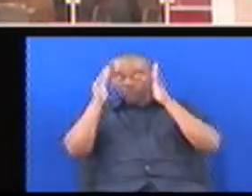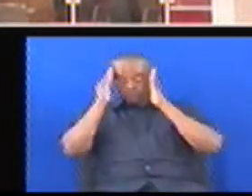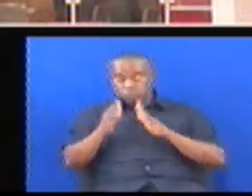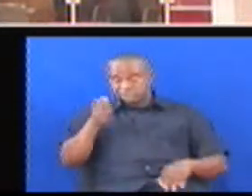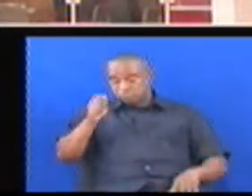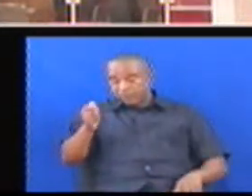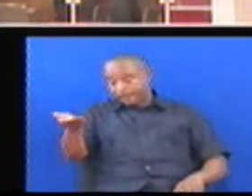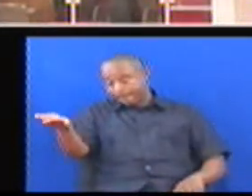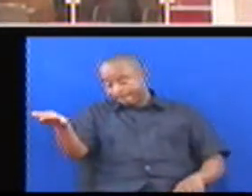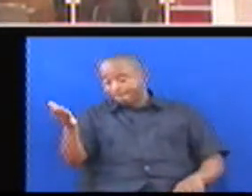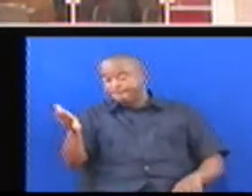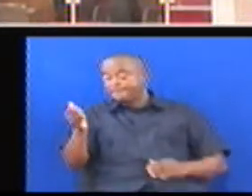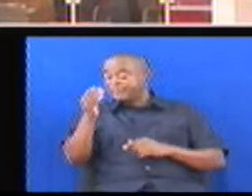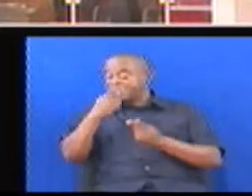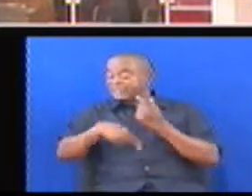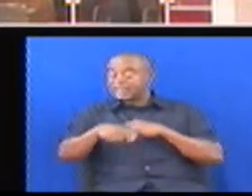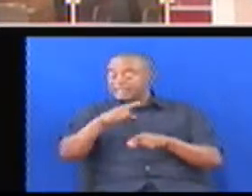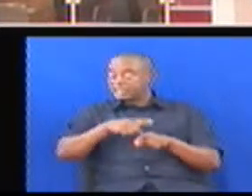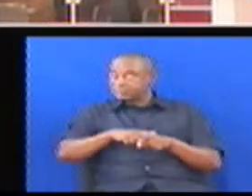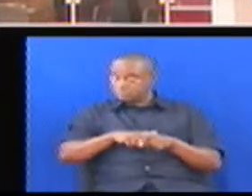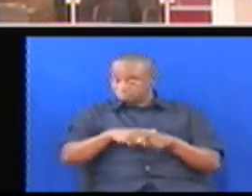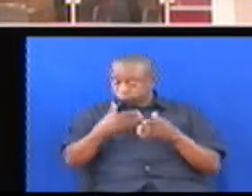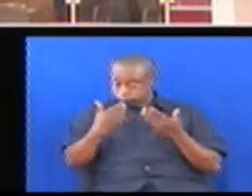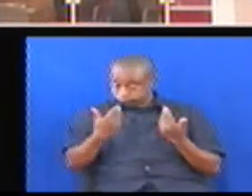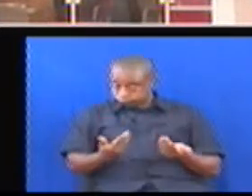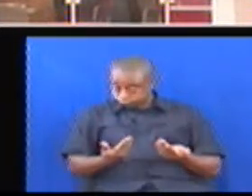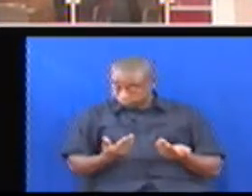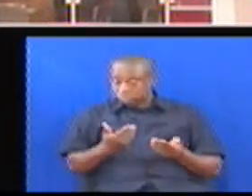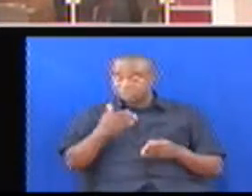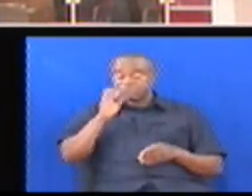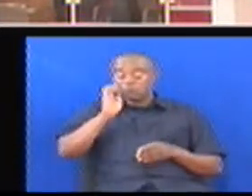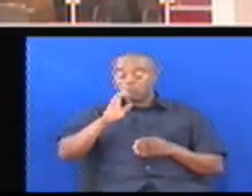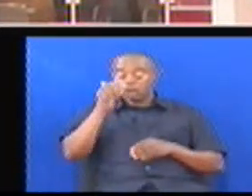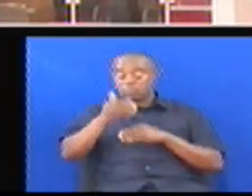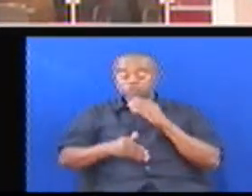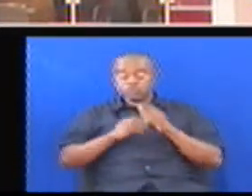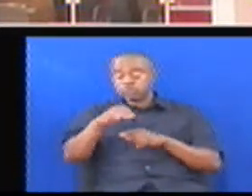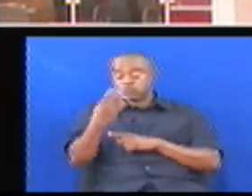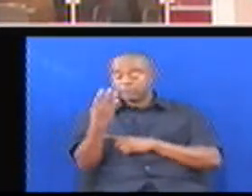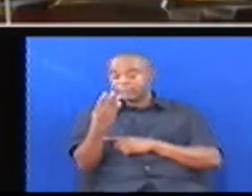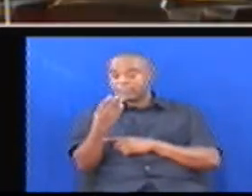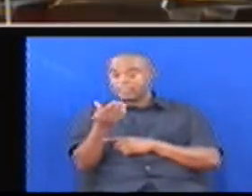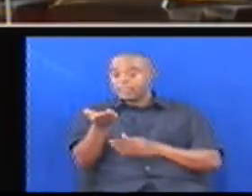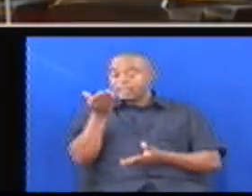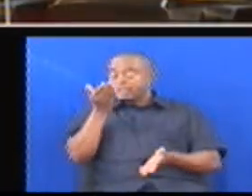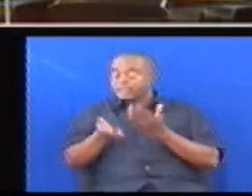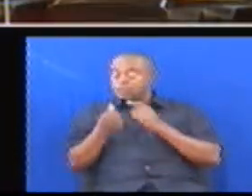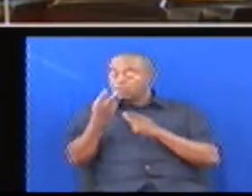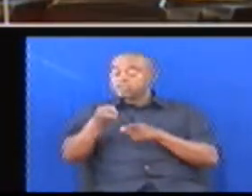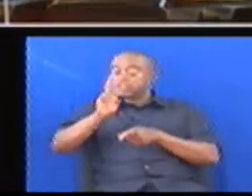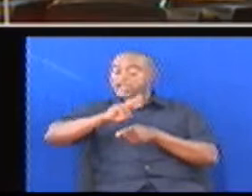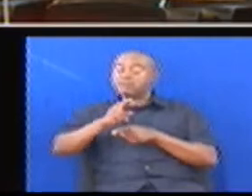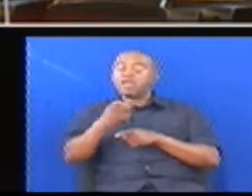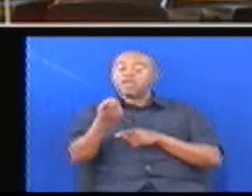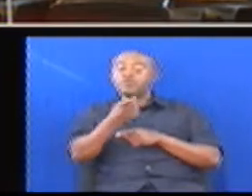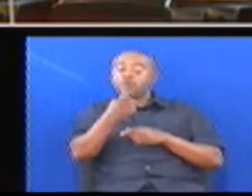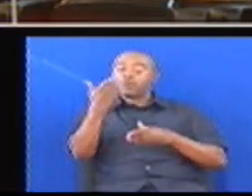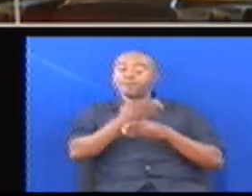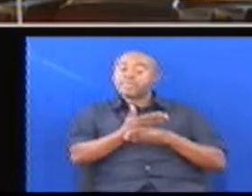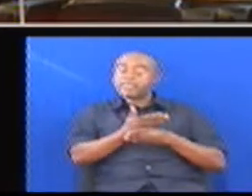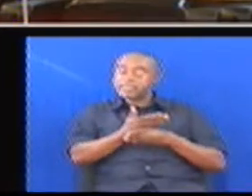Spika, katika kipindi cha mwaka unaoishia Aprili 2020, kiwango cha riba za mikopo ya benki kwa